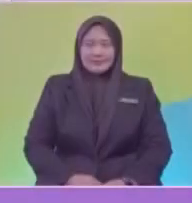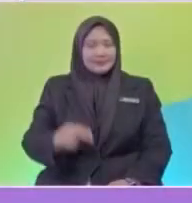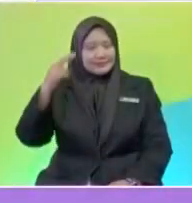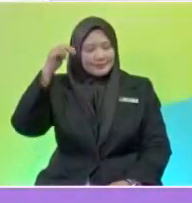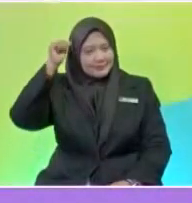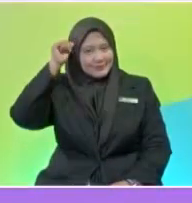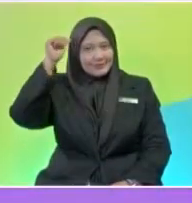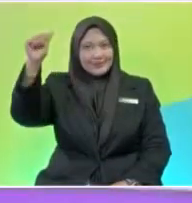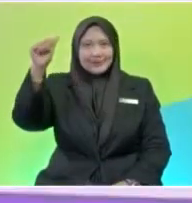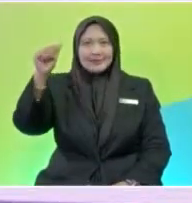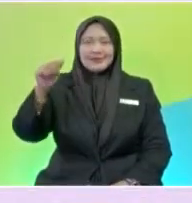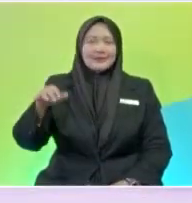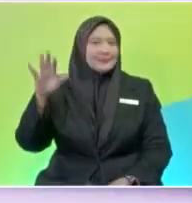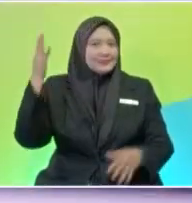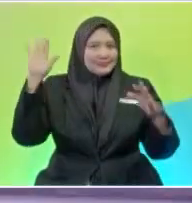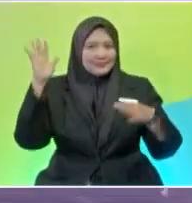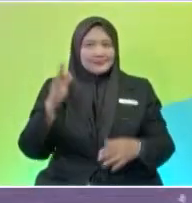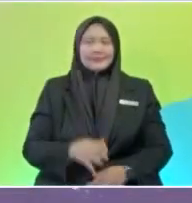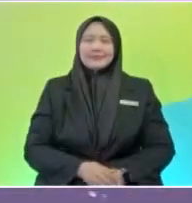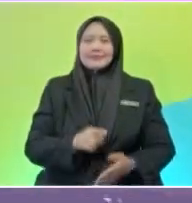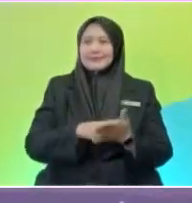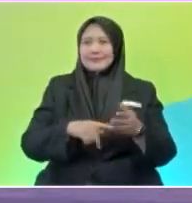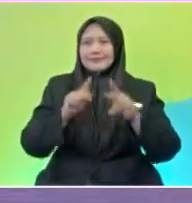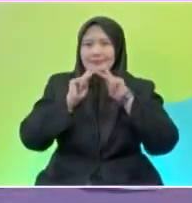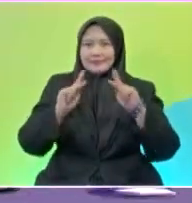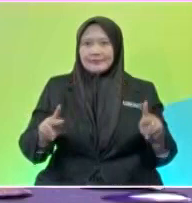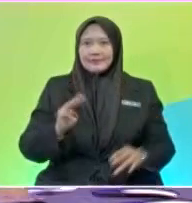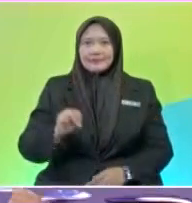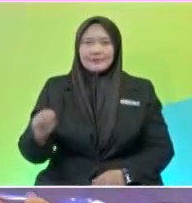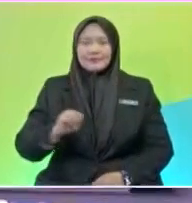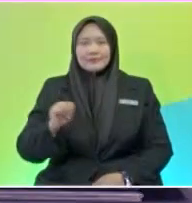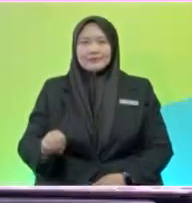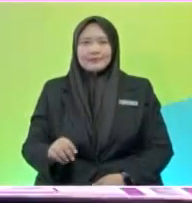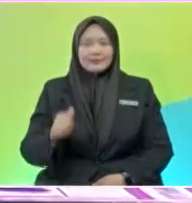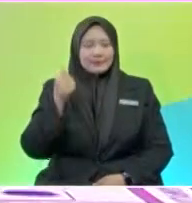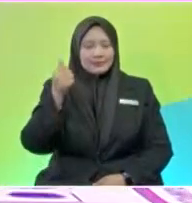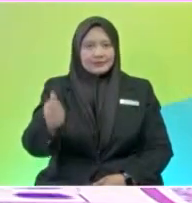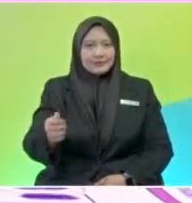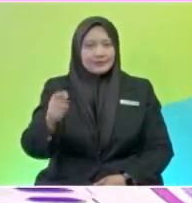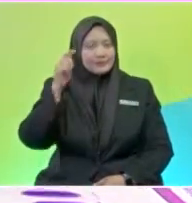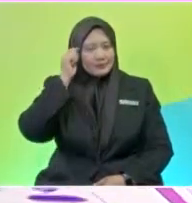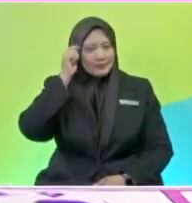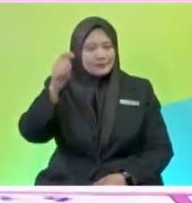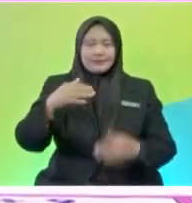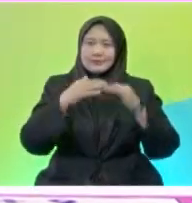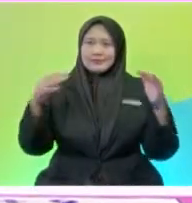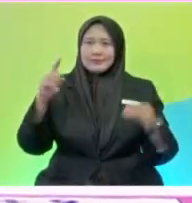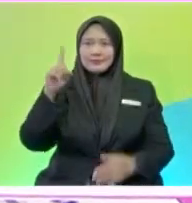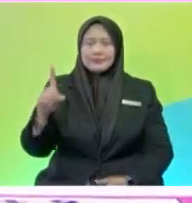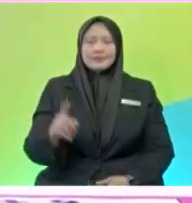Assalamualaikum Hai apa kabar Anda sedang menonton sholat tahap 1 Didik